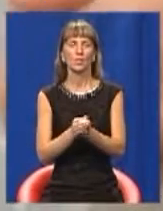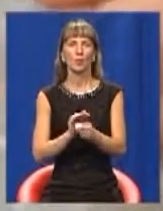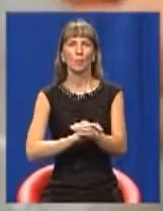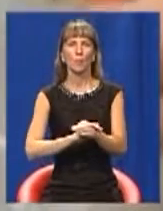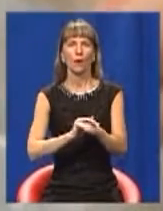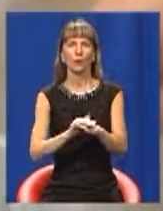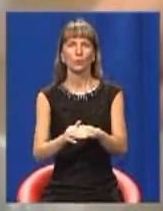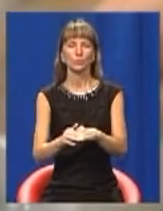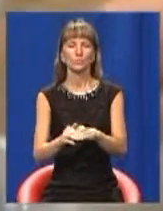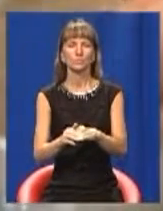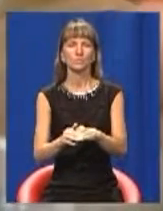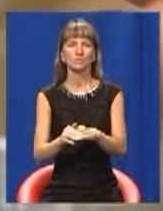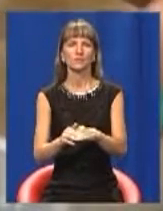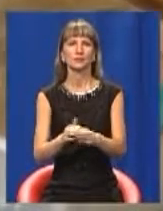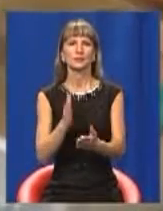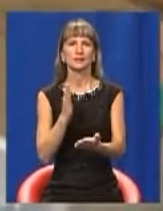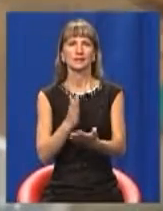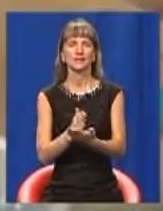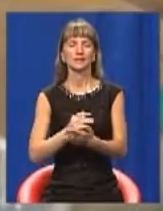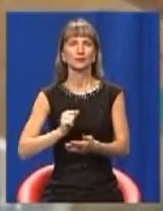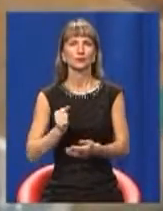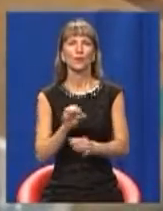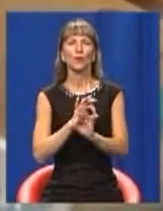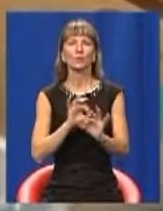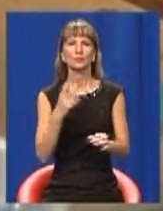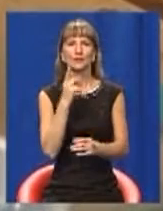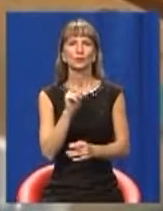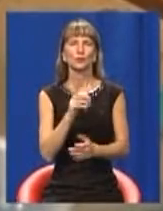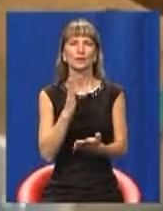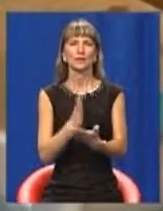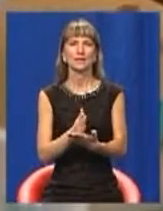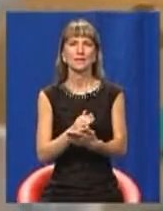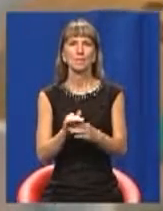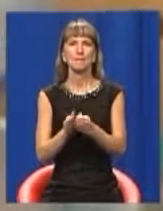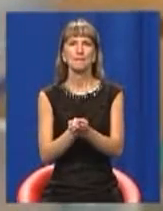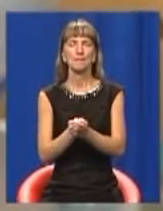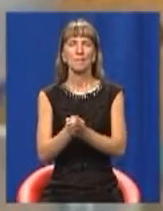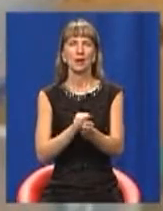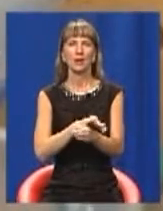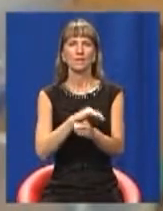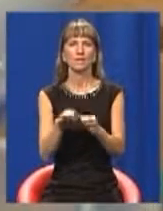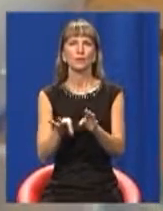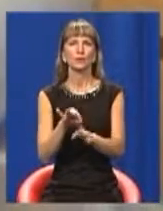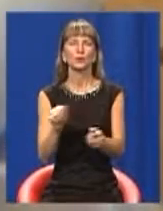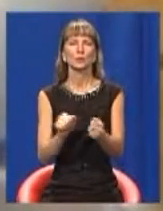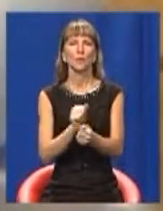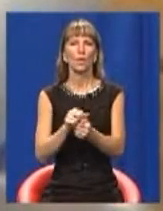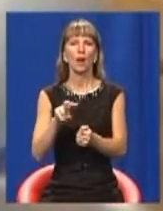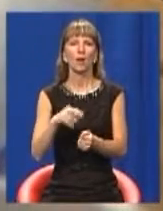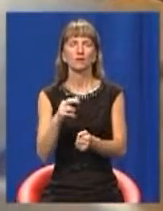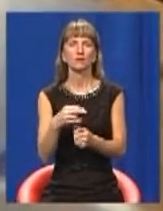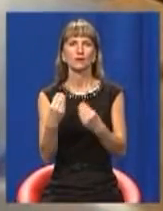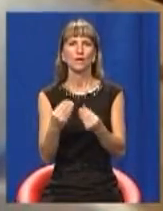пленку. Есть, друзья, посмотрите, что происходит. мыльная пленка получилась, сухой лед